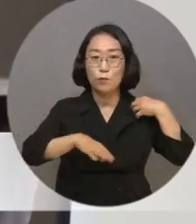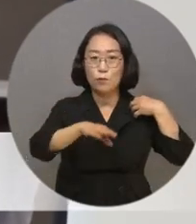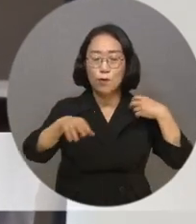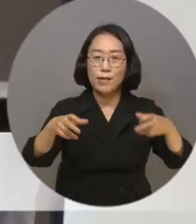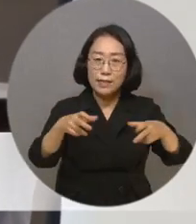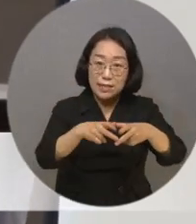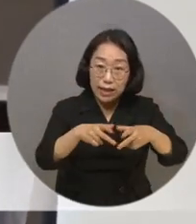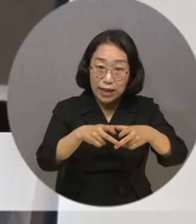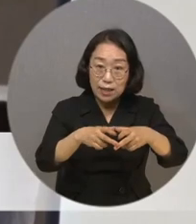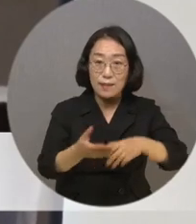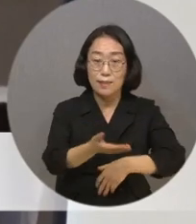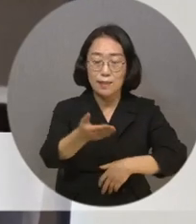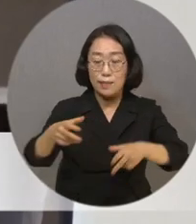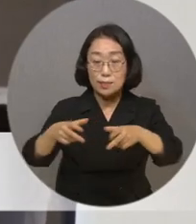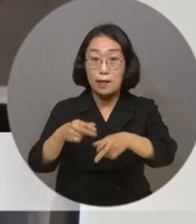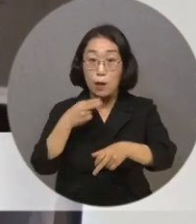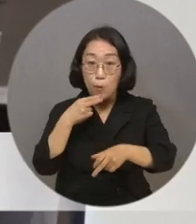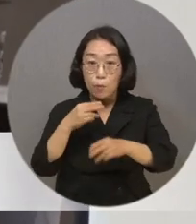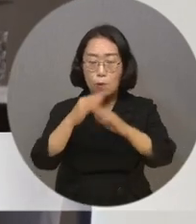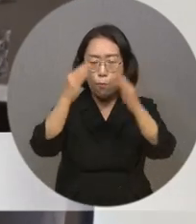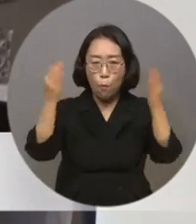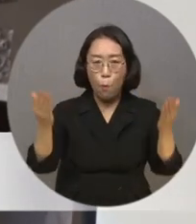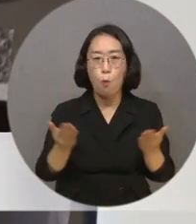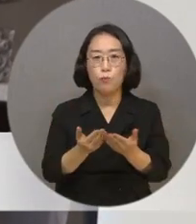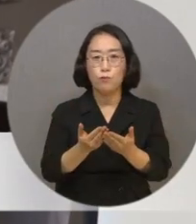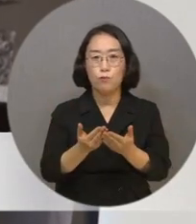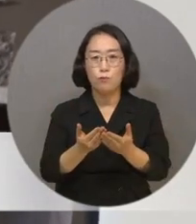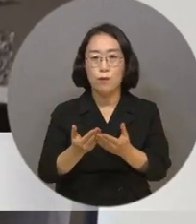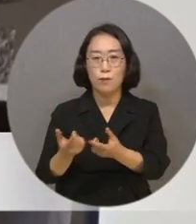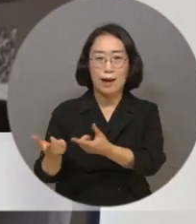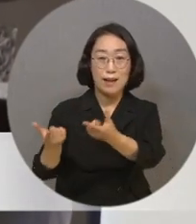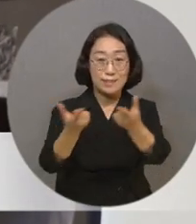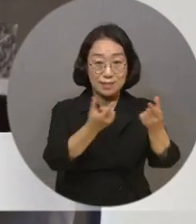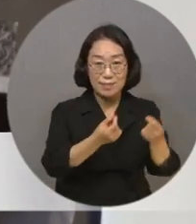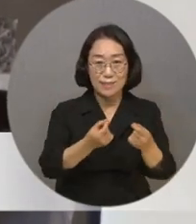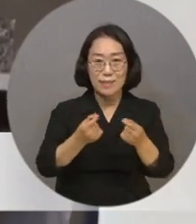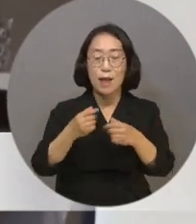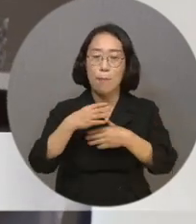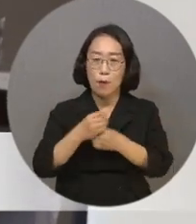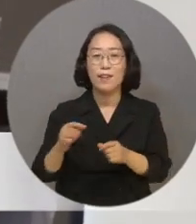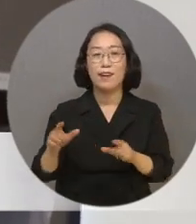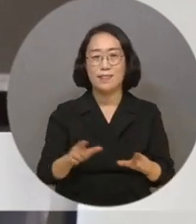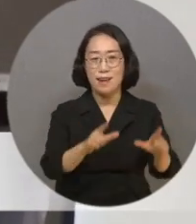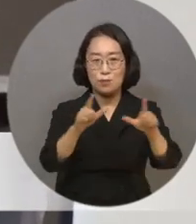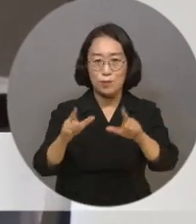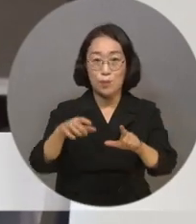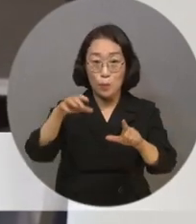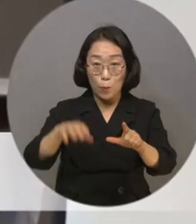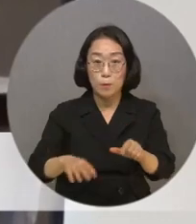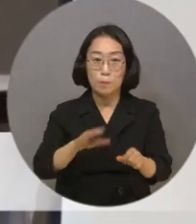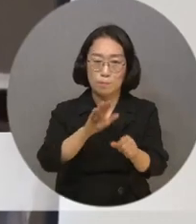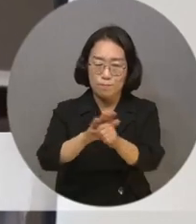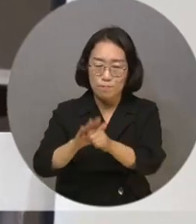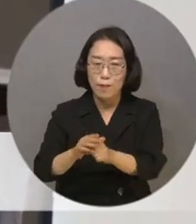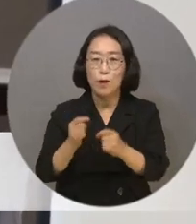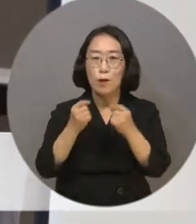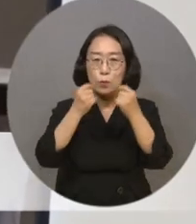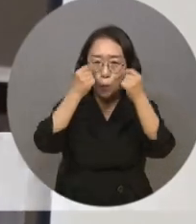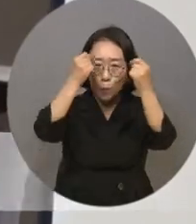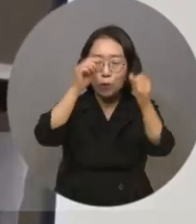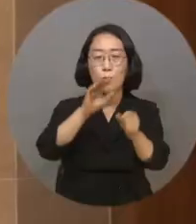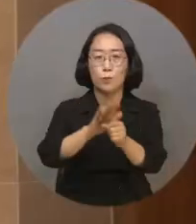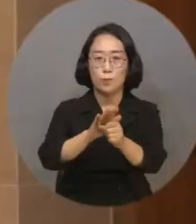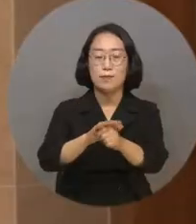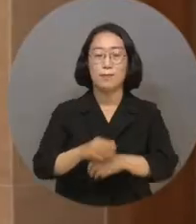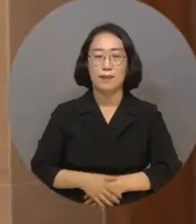장애인들이 우리 비장애인들과 같이 그 편하게 살아갈 수 있는 양주시를 만들어 가는데 앞으로 최대한의 노력을 다하도록